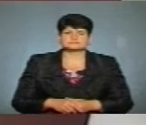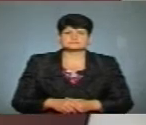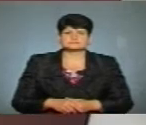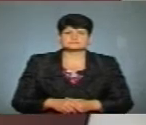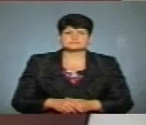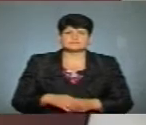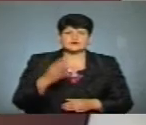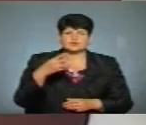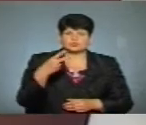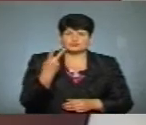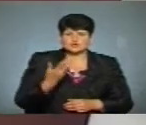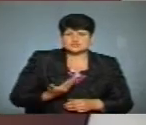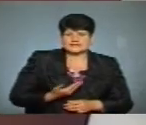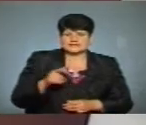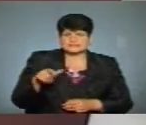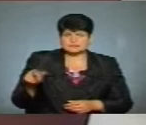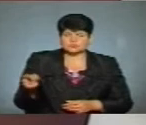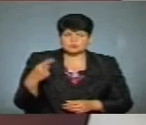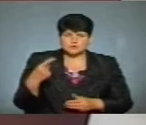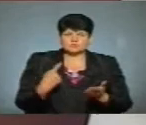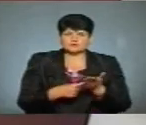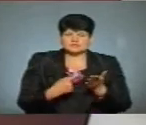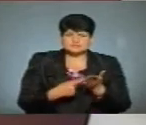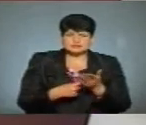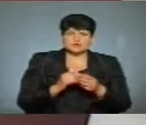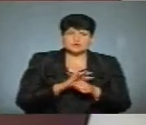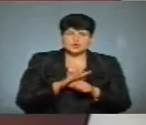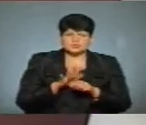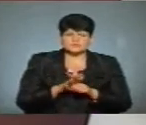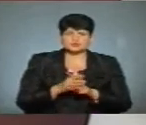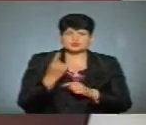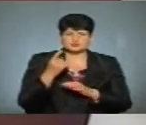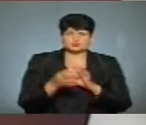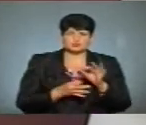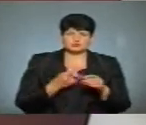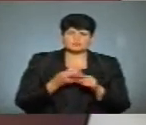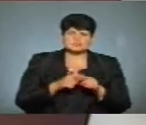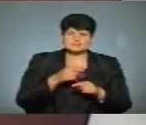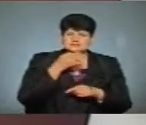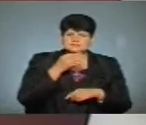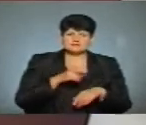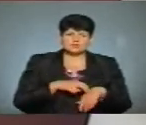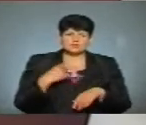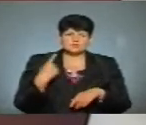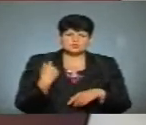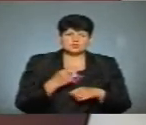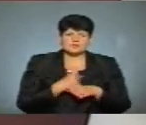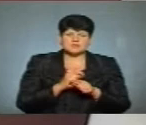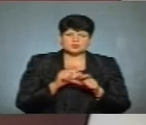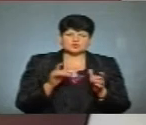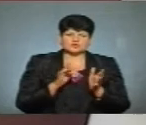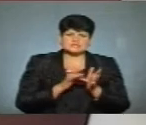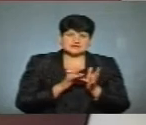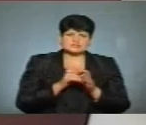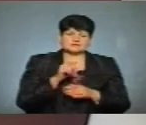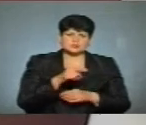У 42 жителів Тернопільщини підтвердили коронавірус за добу. Про це повідомив епідеміолог обласного лабораторного центру Володимир Паничев. За